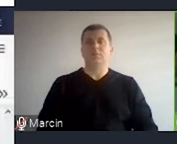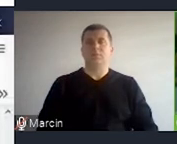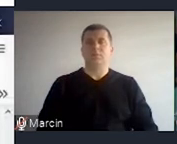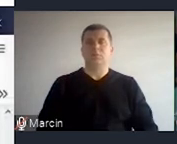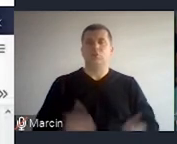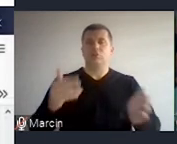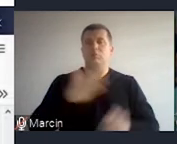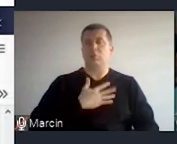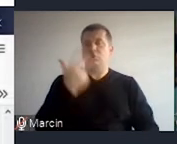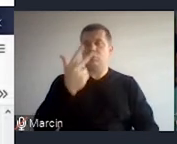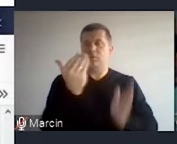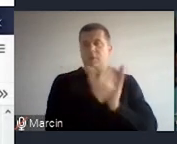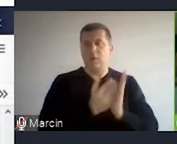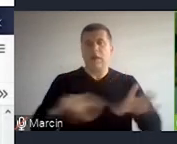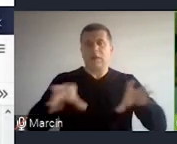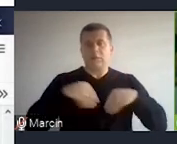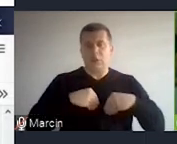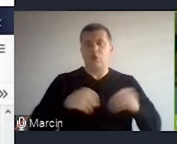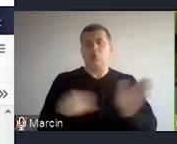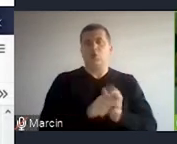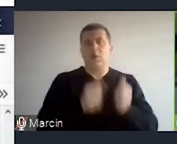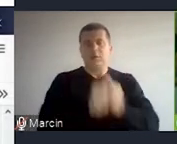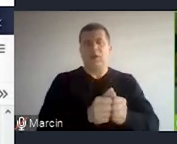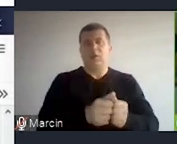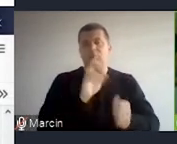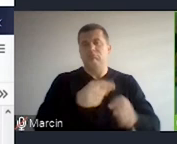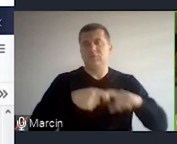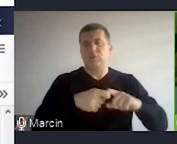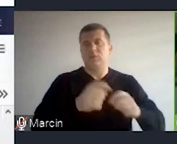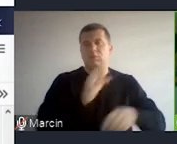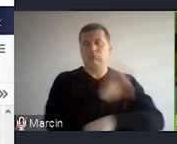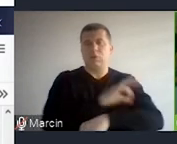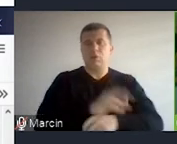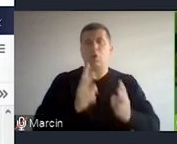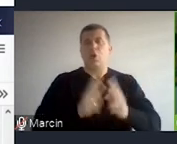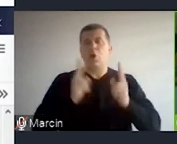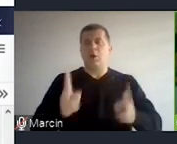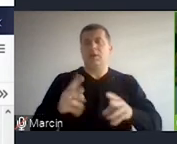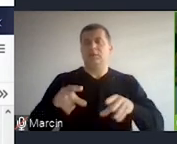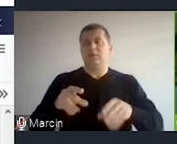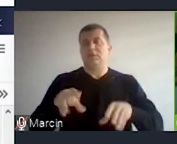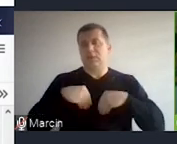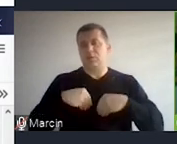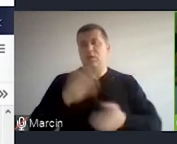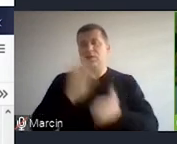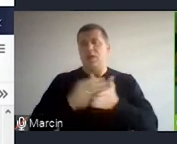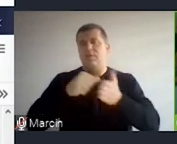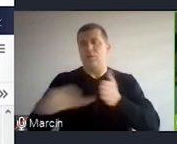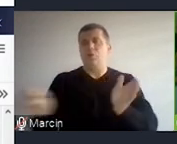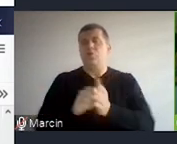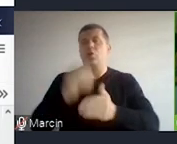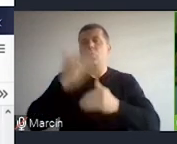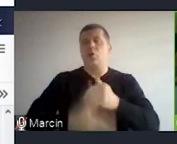Trzy warunki. Zatrudnienie, oddelegowanie do zadań związanych z projektem. Okres zatrudnienia, oddelegowania wyłącznie do końcowej